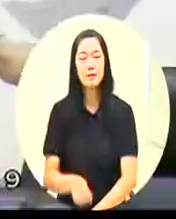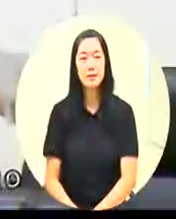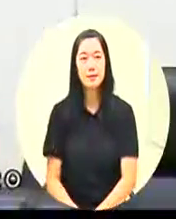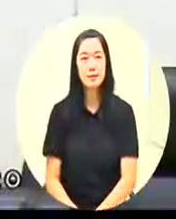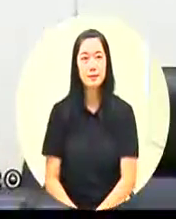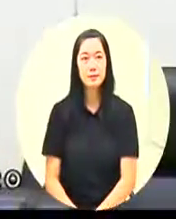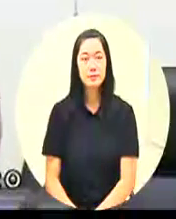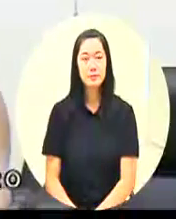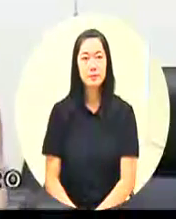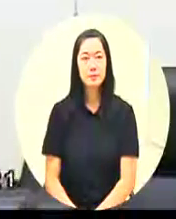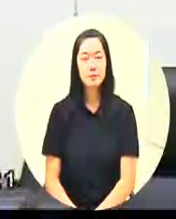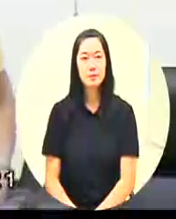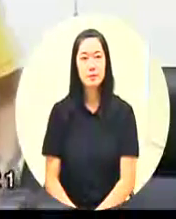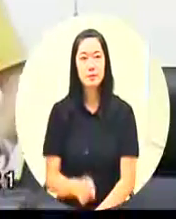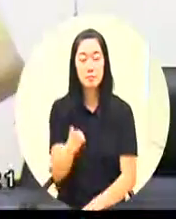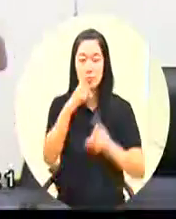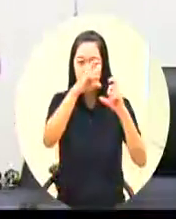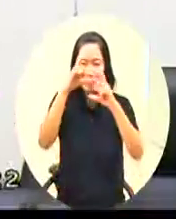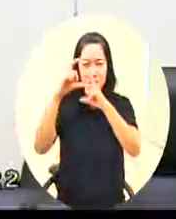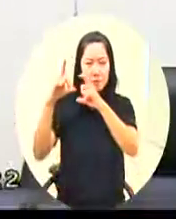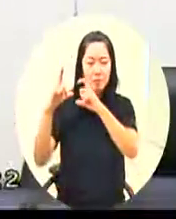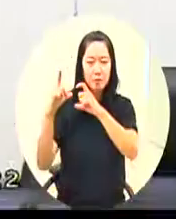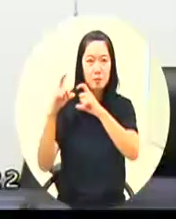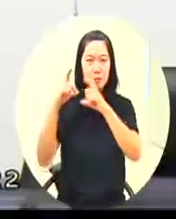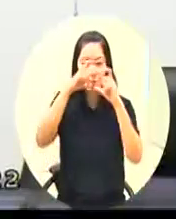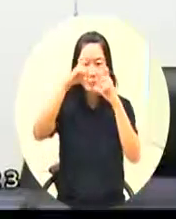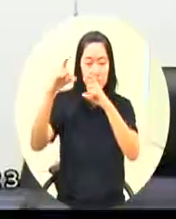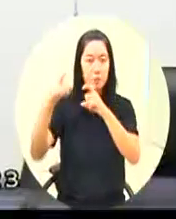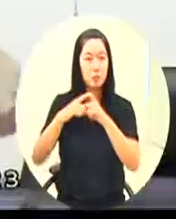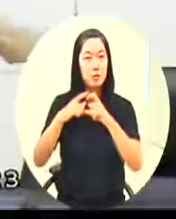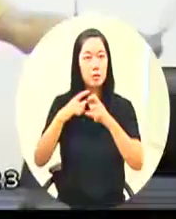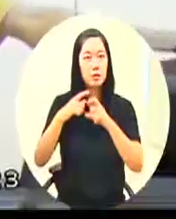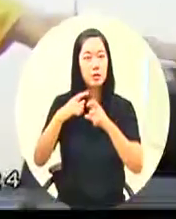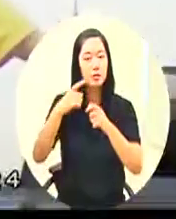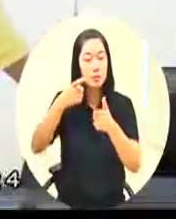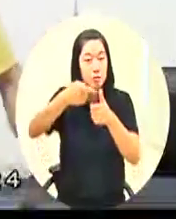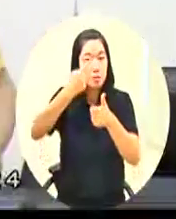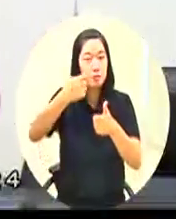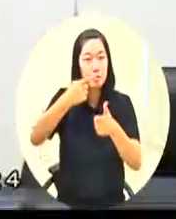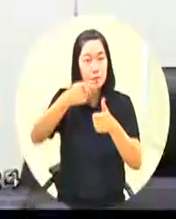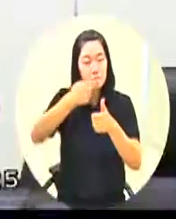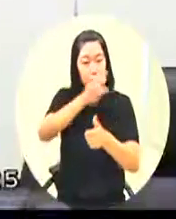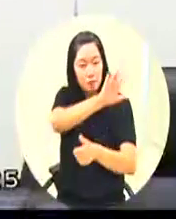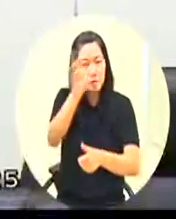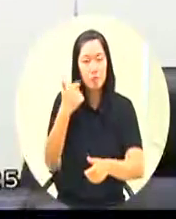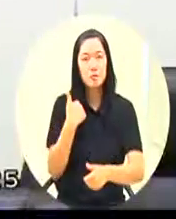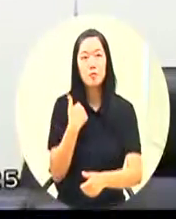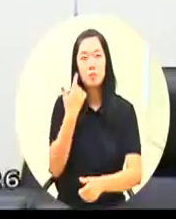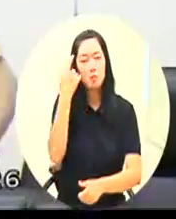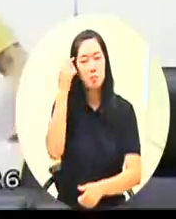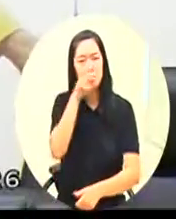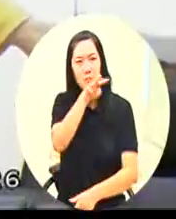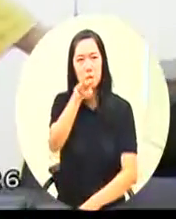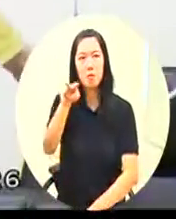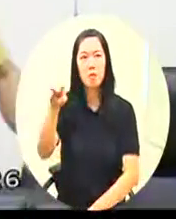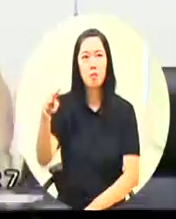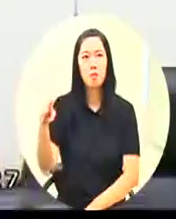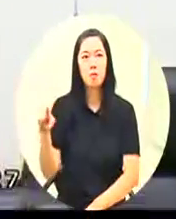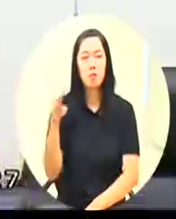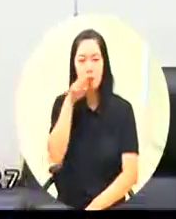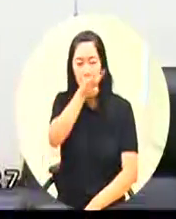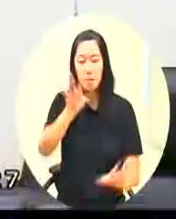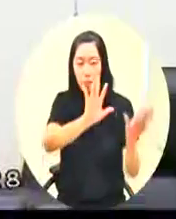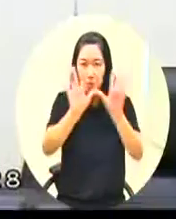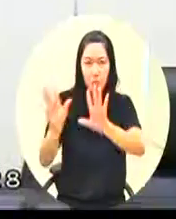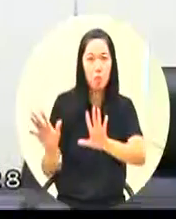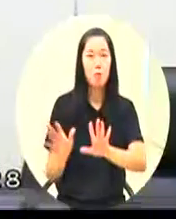样人数怎样。你照片照起来是应该是第一天的嘛，我看的那个怎么整个还是看起来场面还是